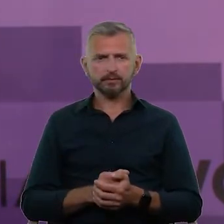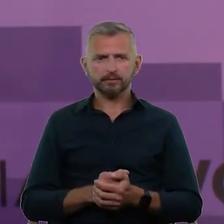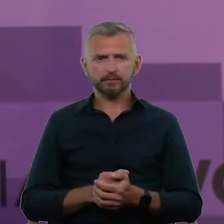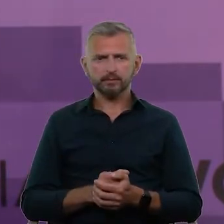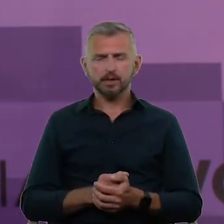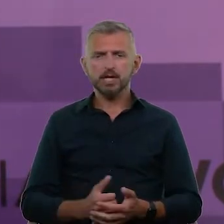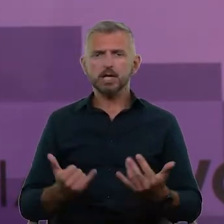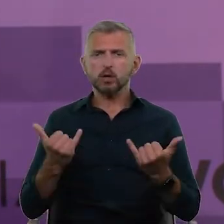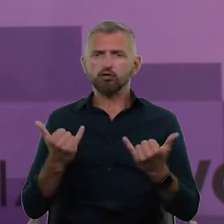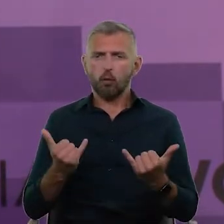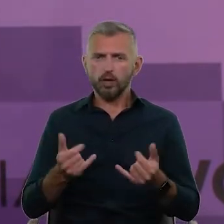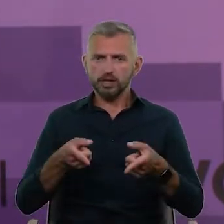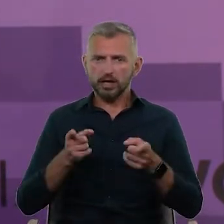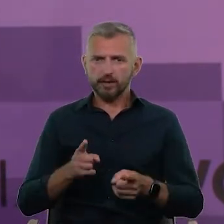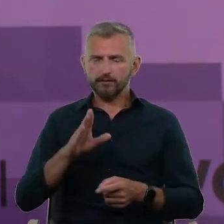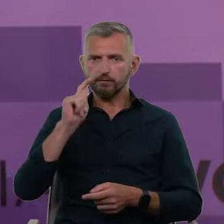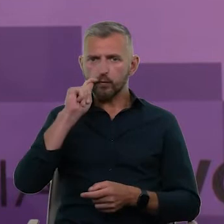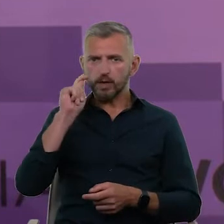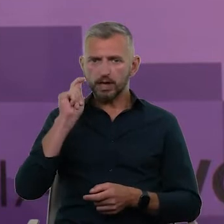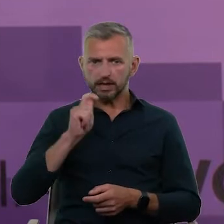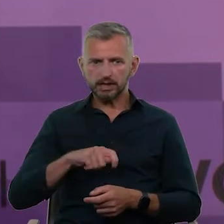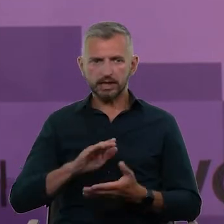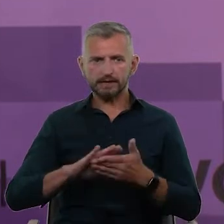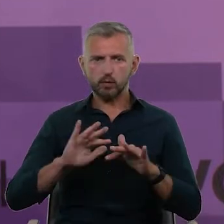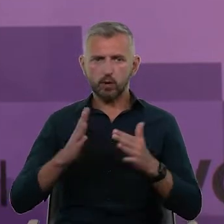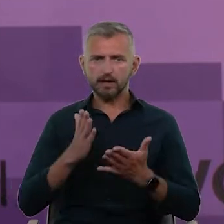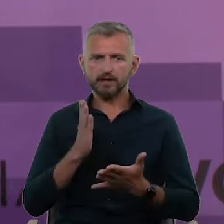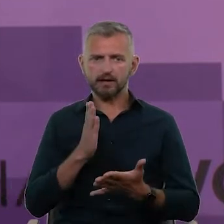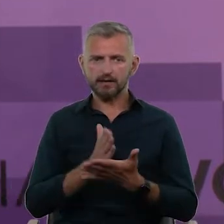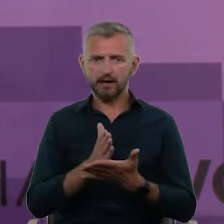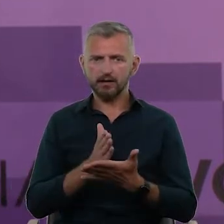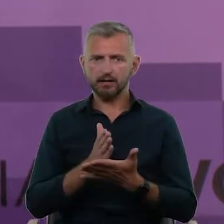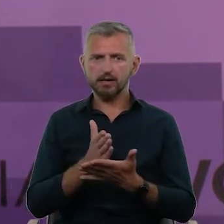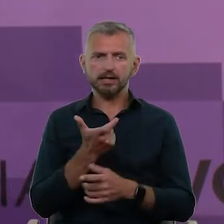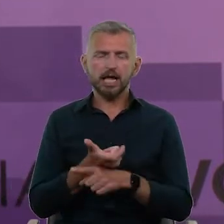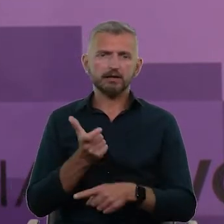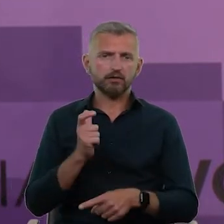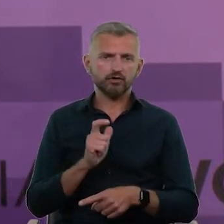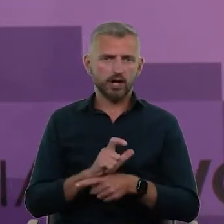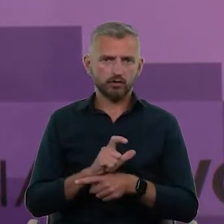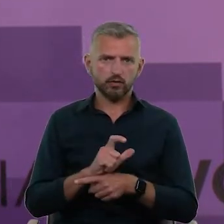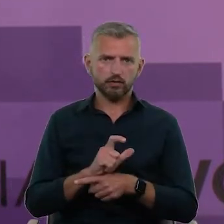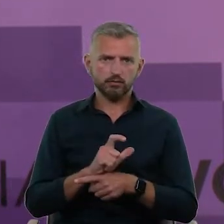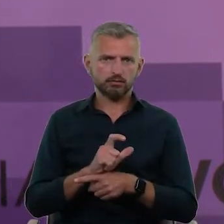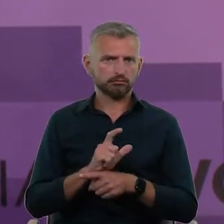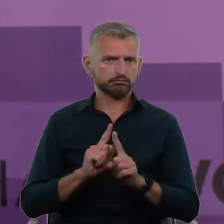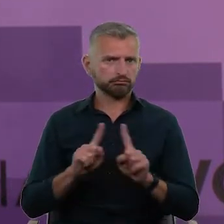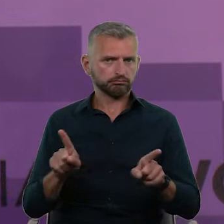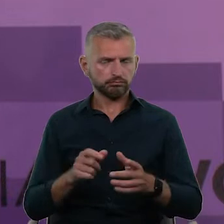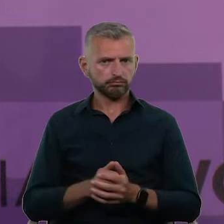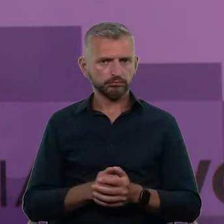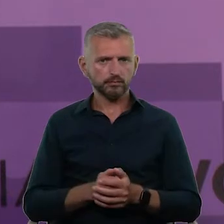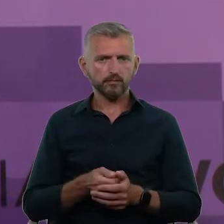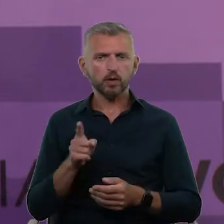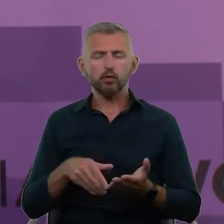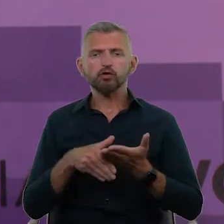Значить, сьогодні насправді в Україні ситуація є надзвичайна. нас ту